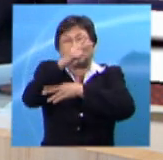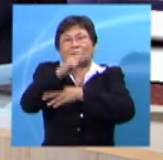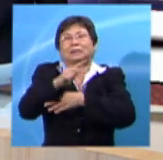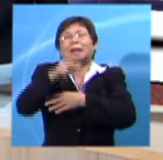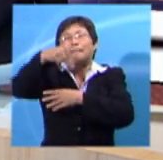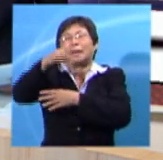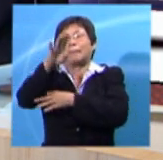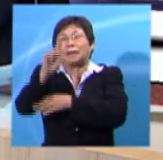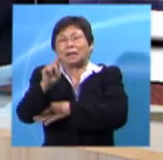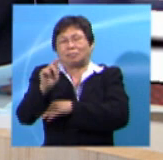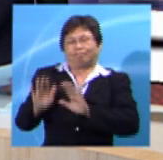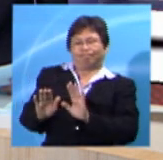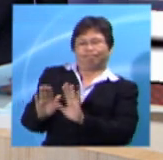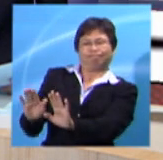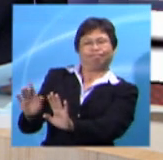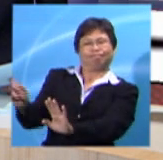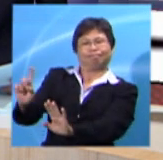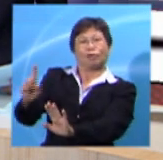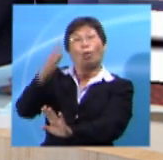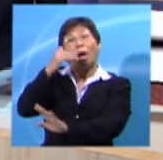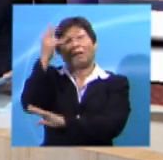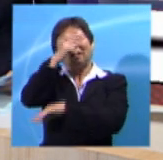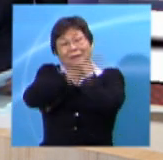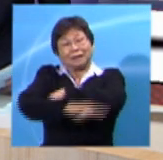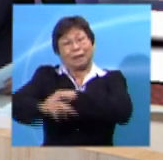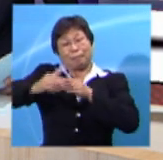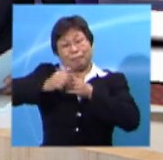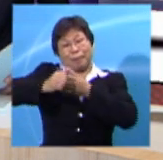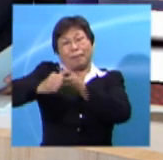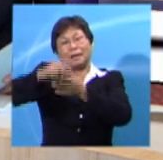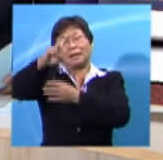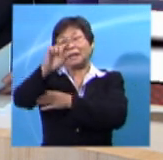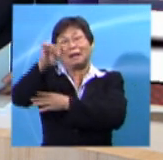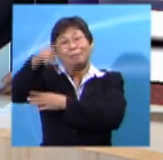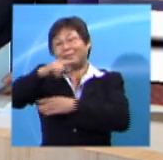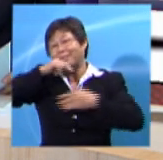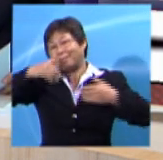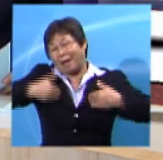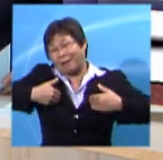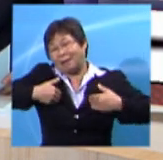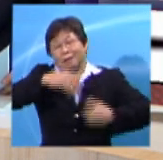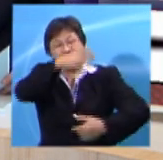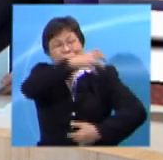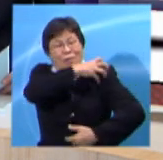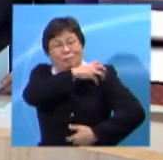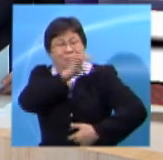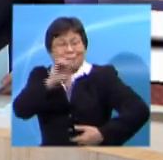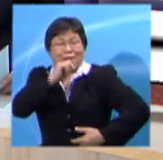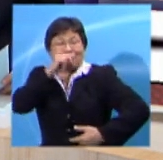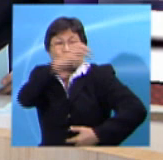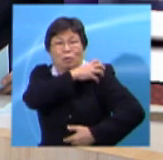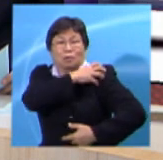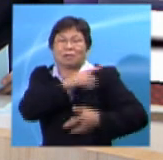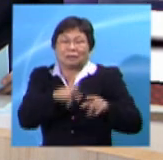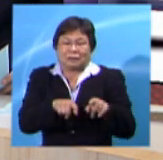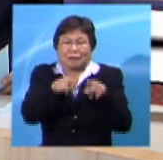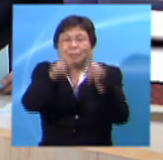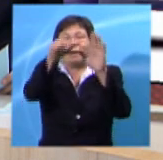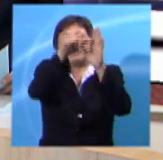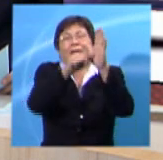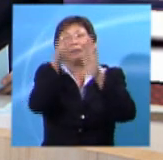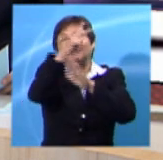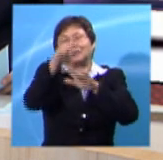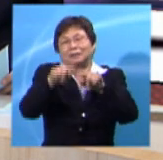tempatan ya ini kerana kerajaan Negeri pimpinan dap itu tidak mempunyai bidang kuasa tersebut selari dengan akta